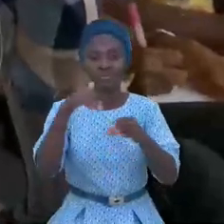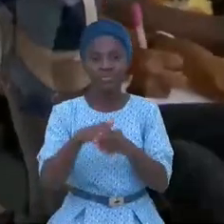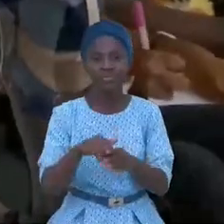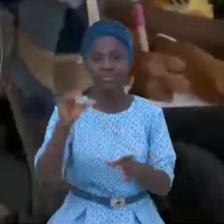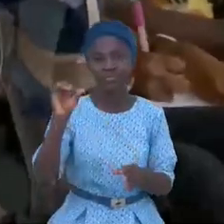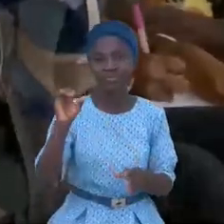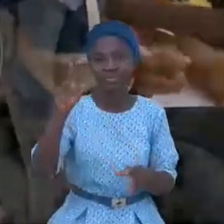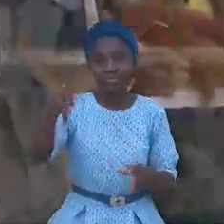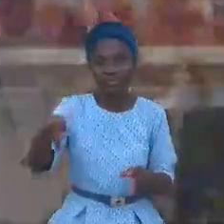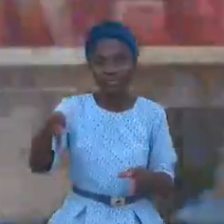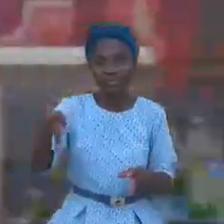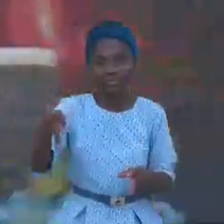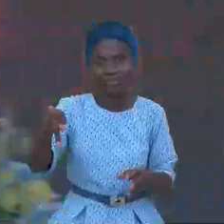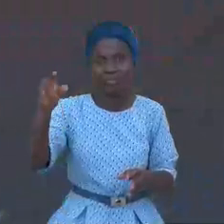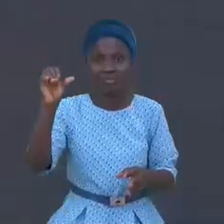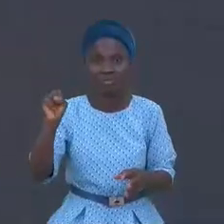Psaume 51,